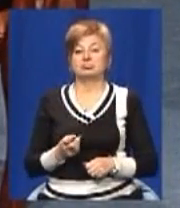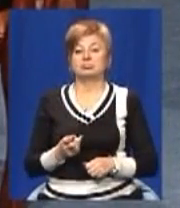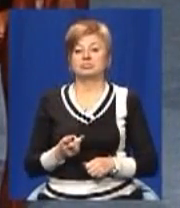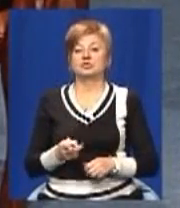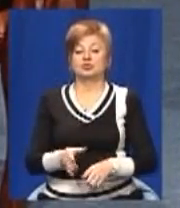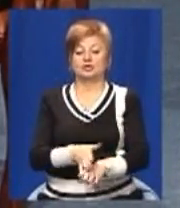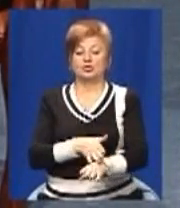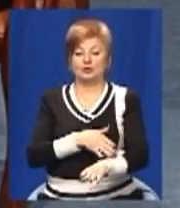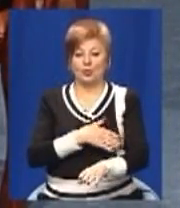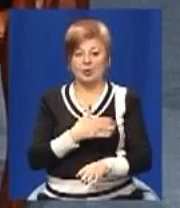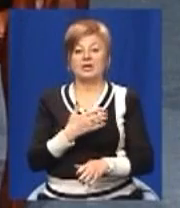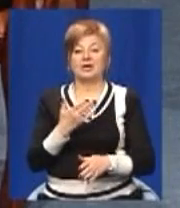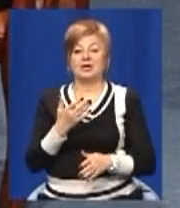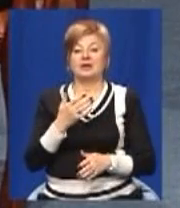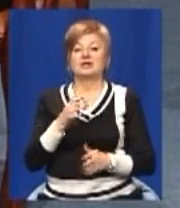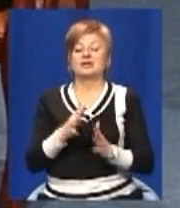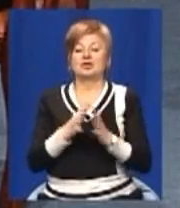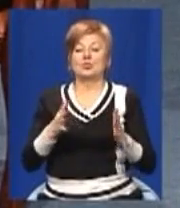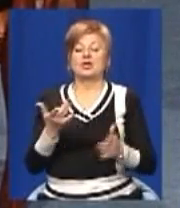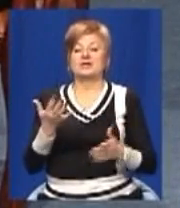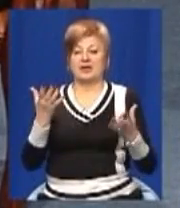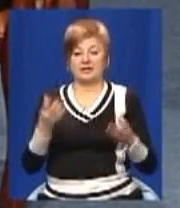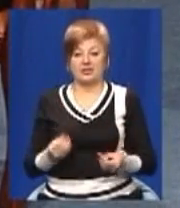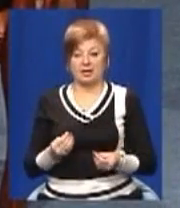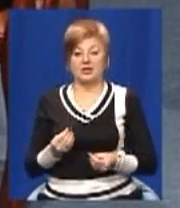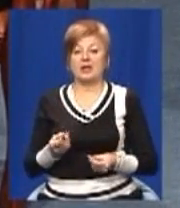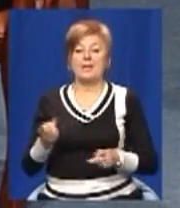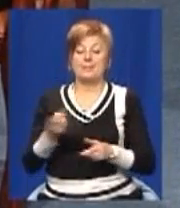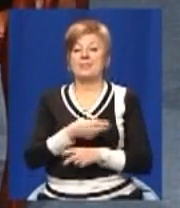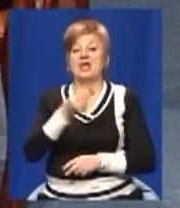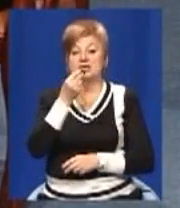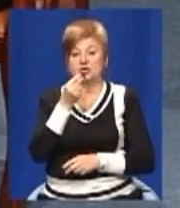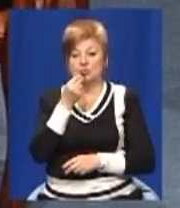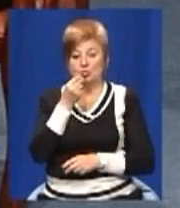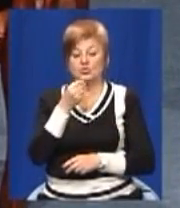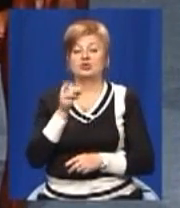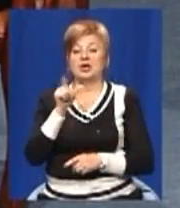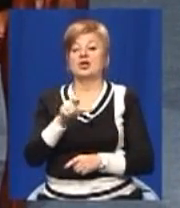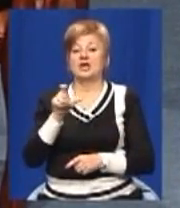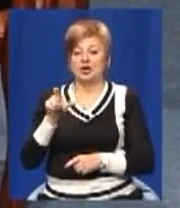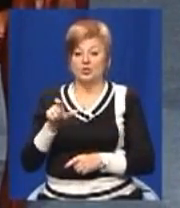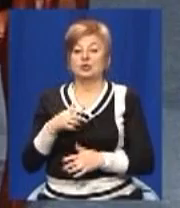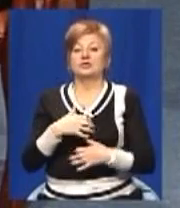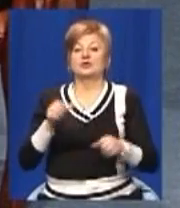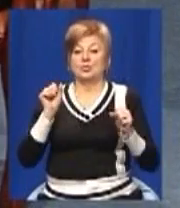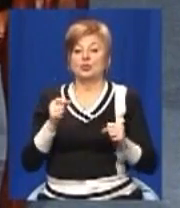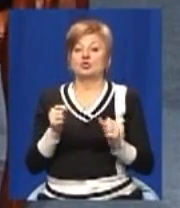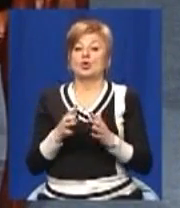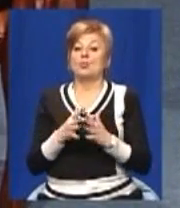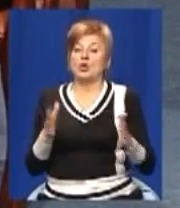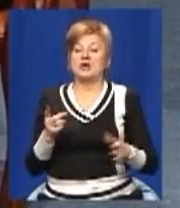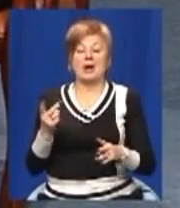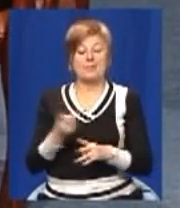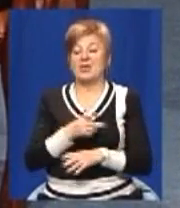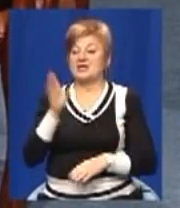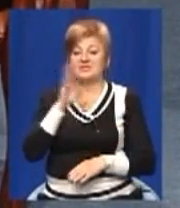На декілька днів, напевно, так. Або навіть більше, так? Оскільки без їжі як тварини, так і люди можуть обходитися трішки довше, а